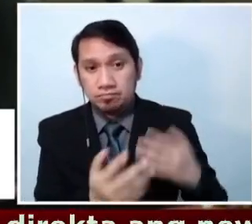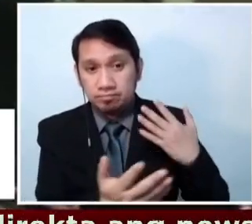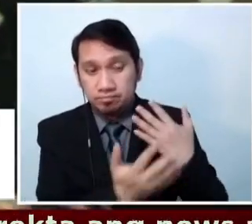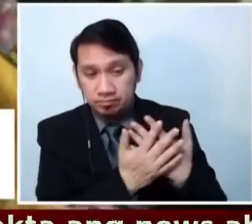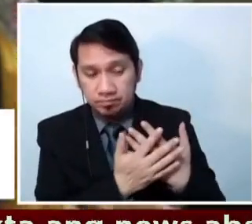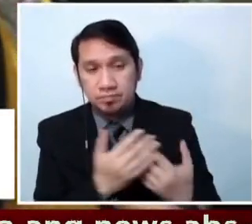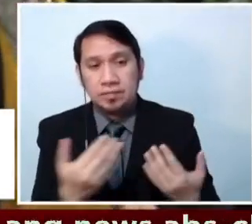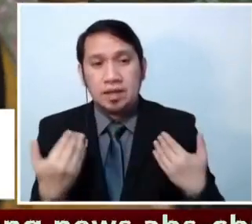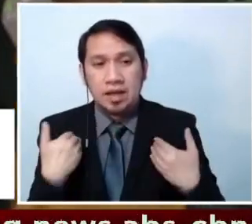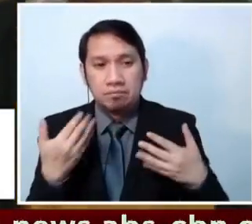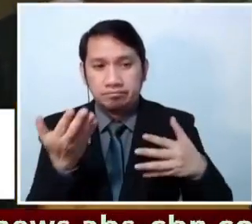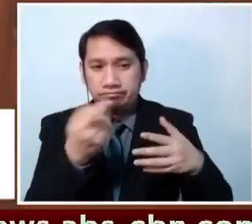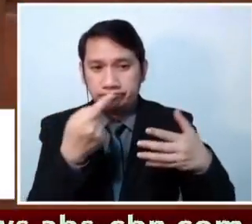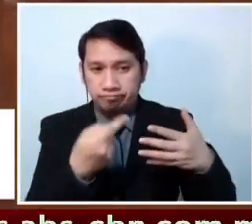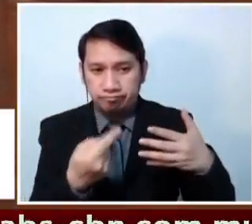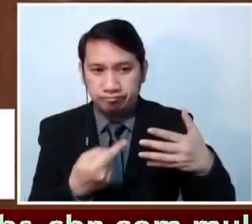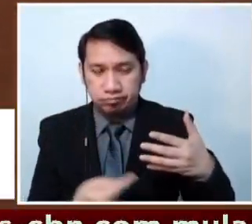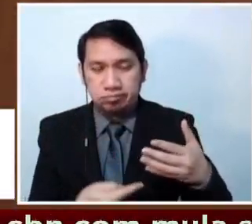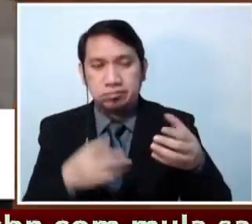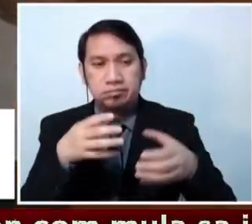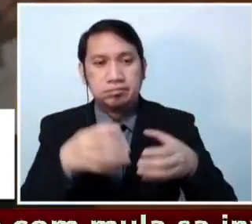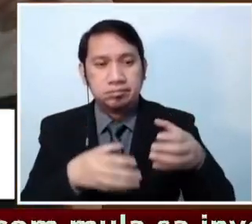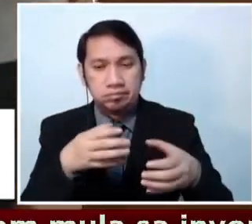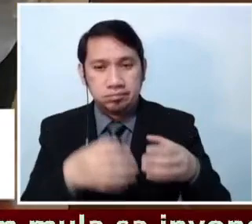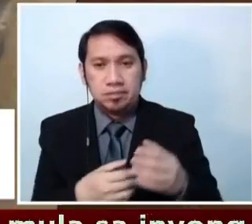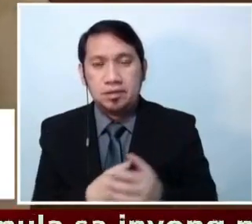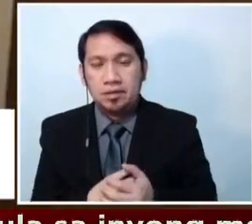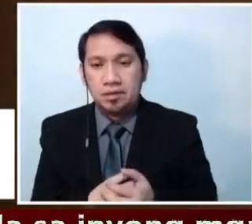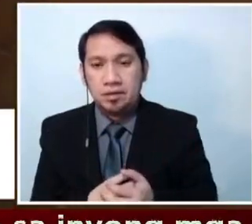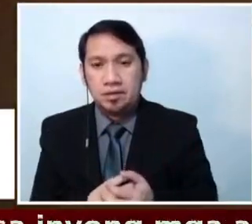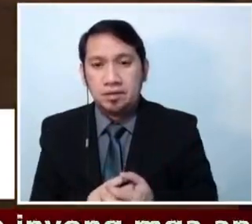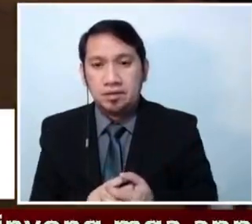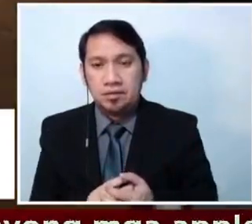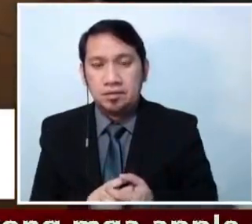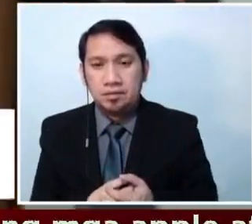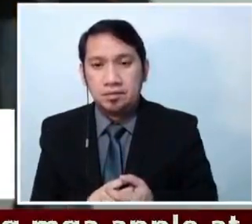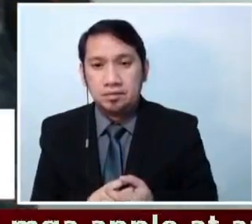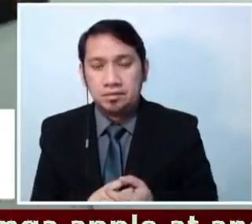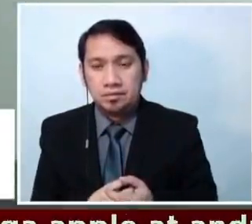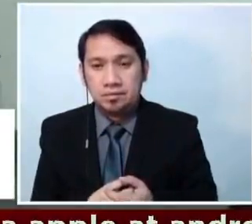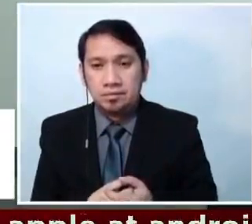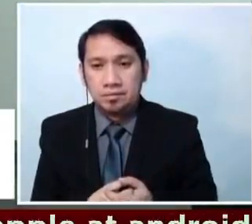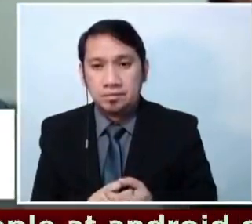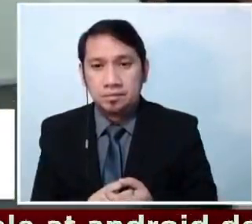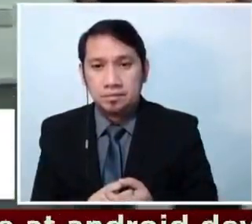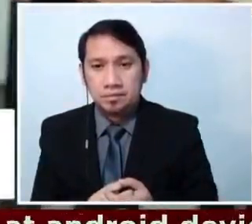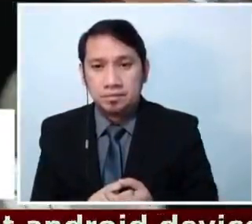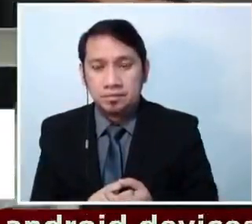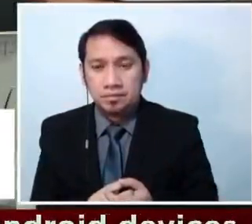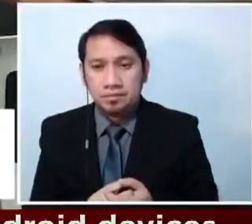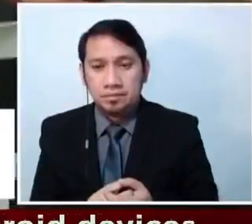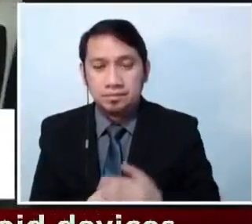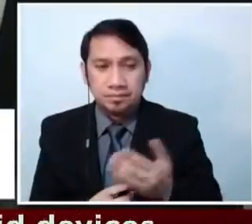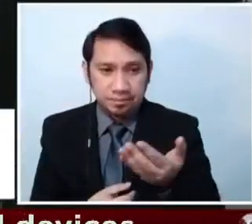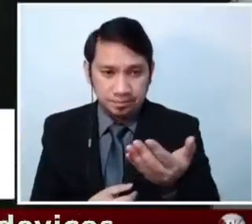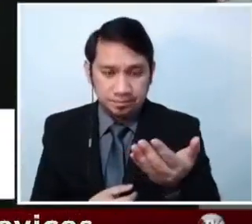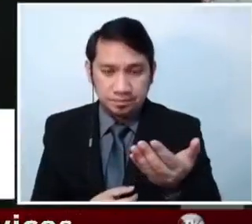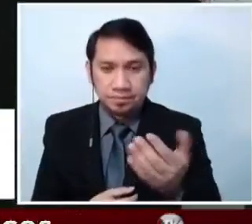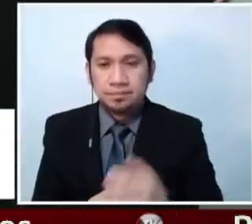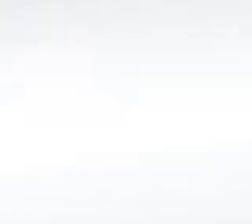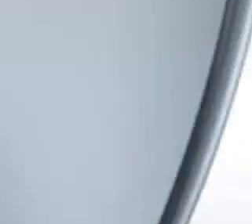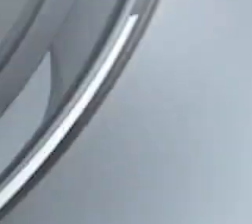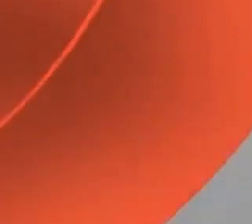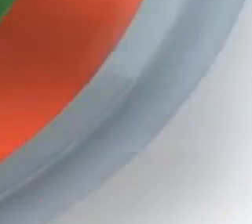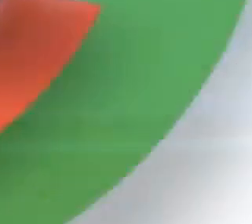sa Anti-Graft and Corrupt Practices Act, bukod pa sa administratibong kaso. Nico Bawa, ABS-CBN News.